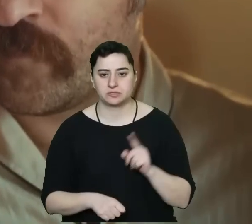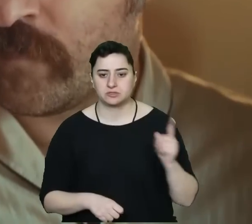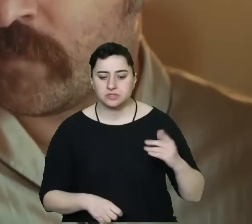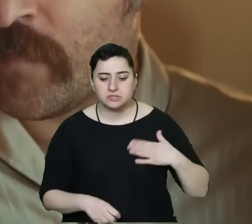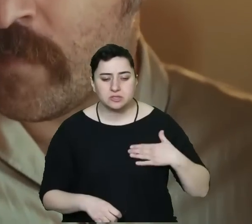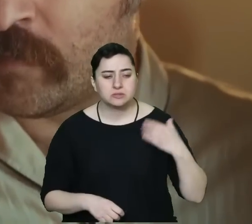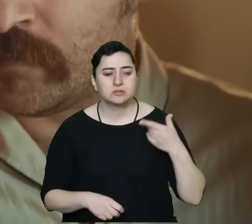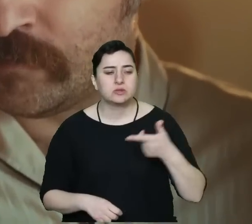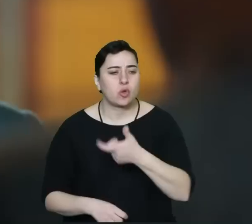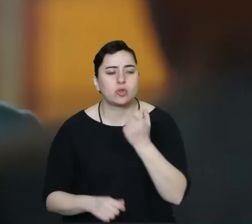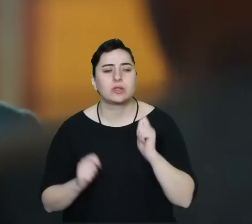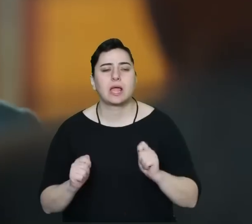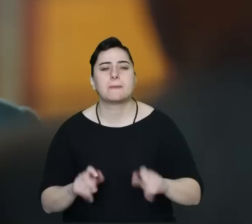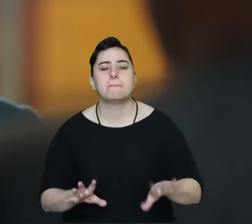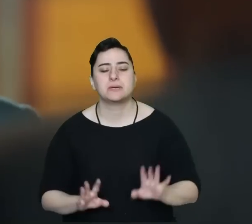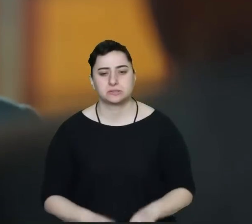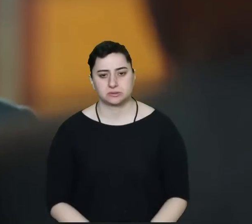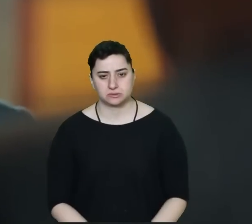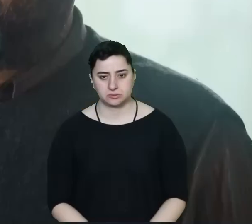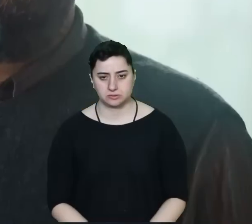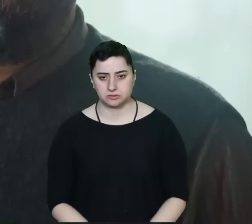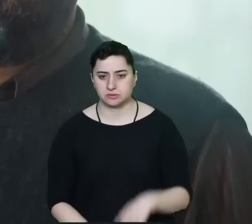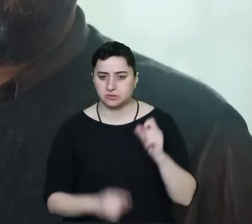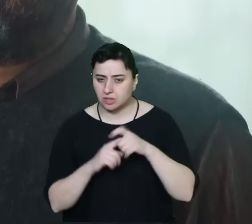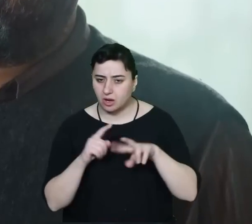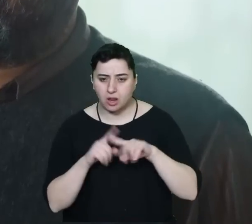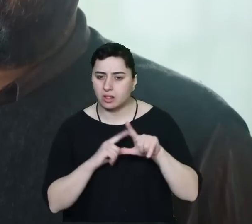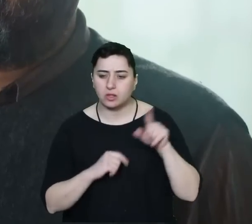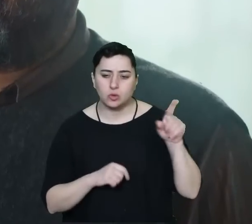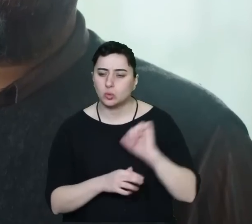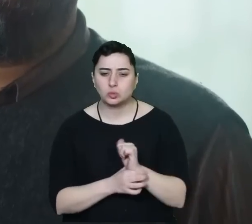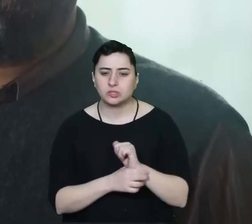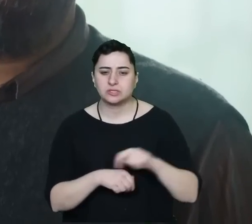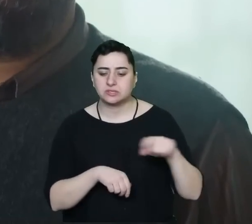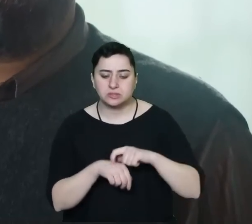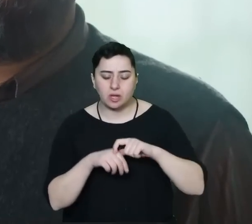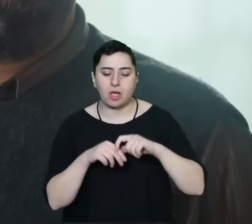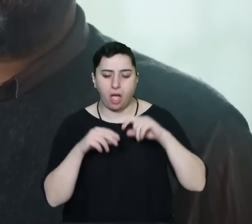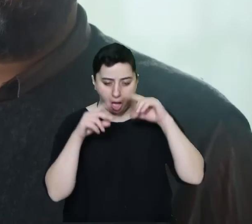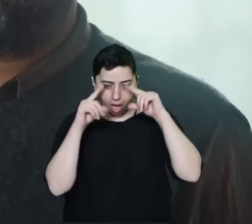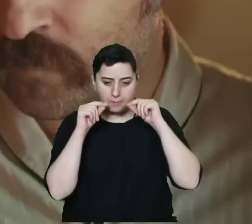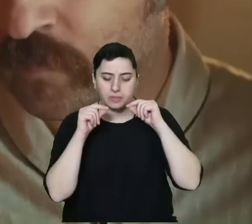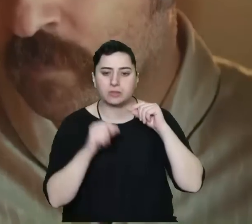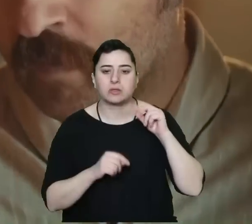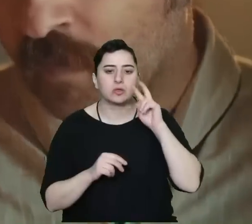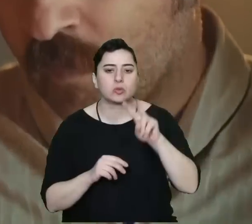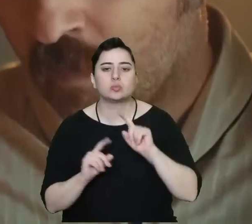canı incitebileceğini hiç sanmam. Celal Usta öfke perdesinden baktığı